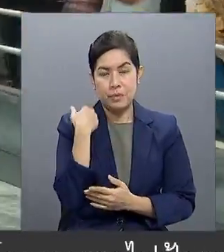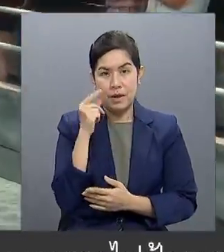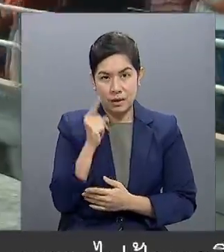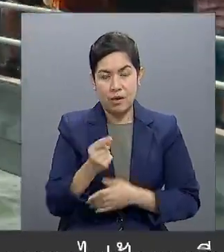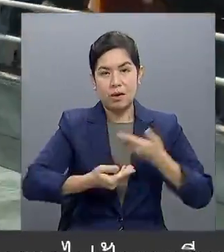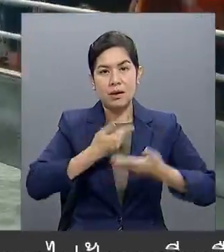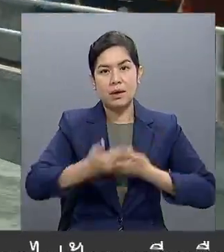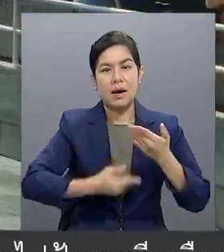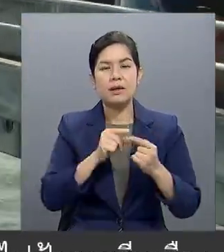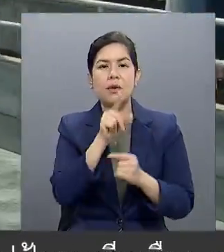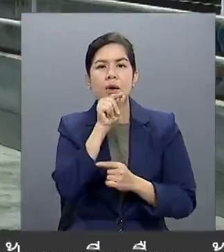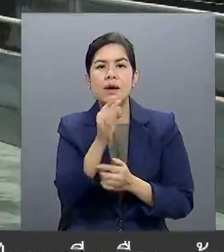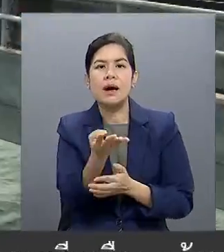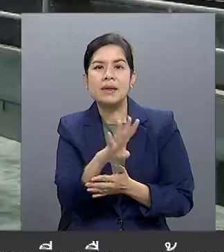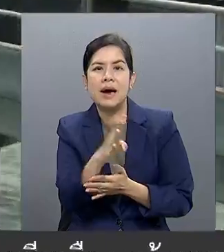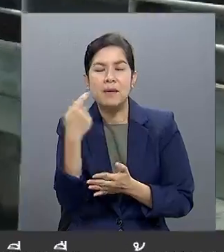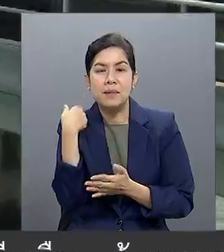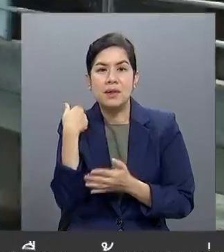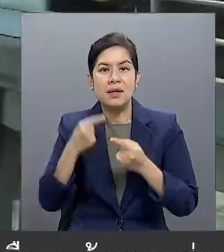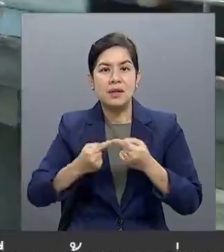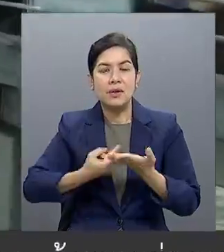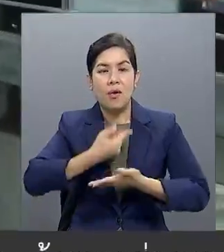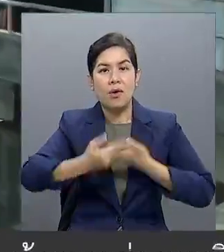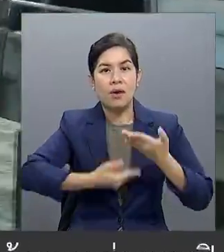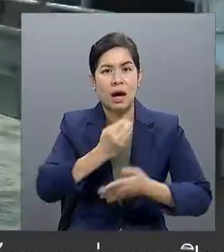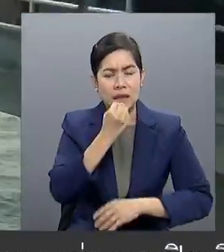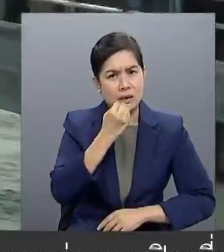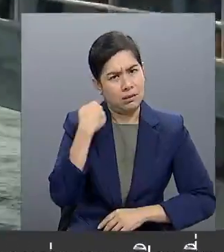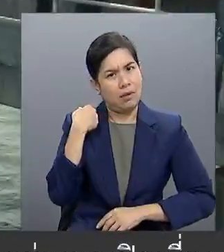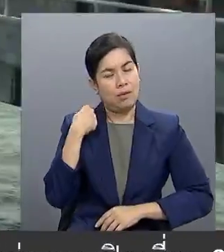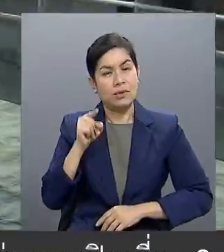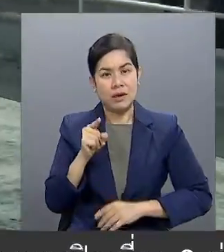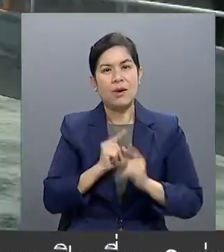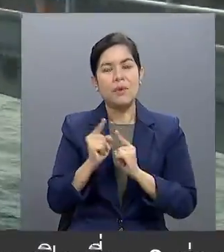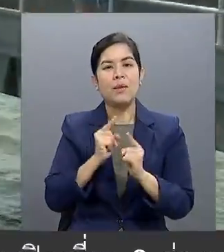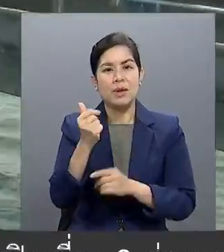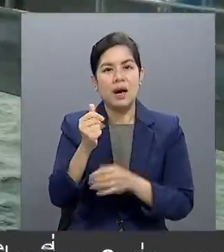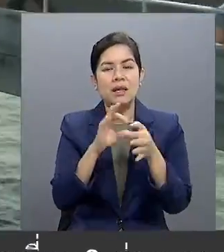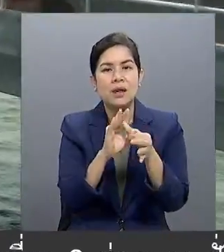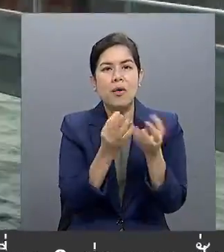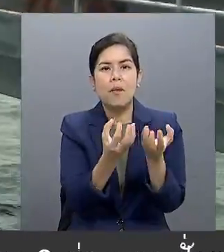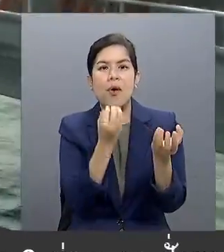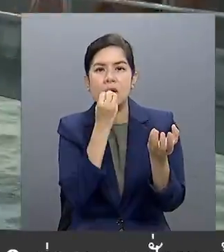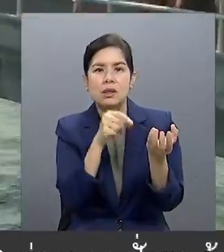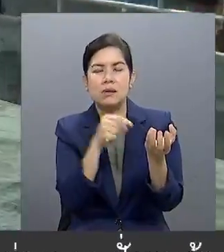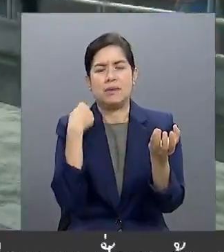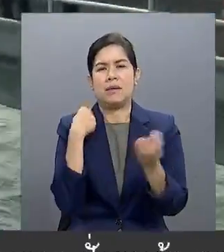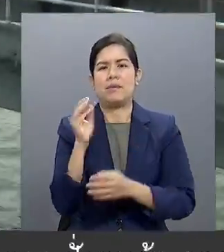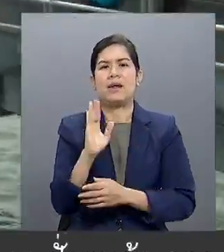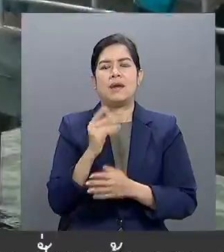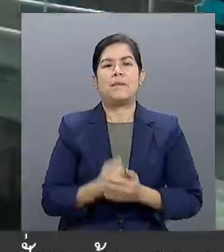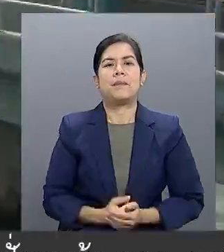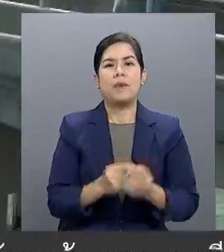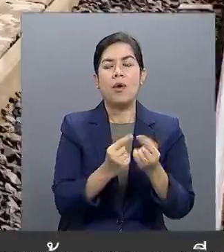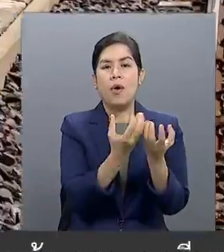างแล้วก็หาบขึ้นมาขายไง เราสามารถเลี้ยวมาเรื่องนี้ได้อีกแล้วหรอ นี่ไงผมว่าก็ต้องมีแหละ ไปเที่ยวก็ต้องกิน ต้องกินเนี่ยแล้วกินแบบนี้มันไม่ได้กินได้ทั้